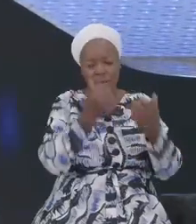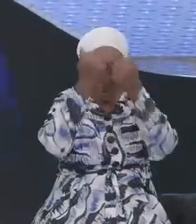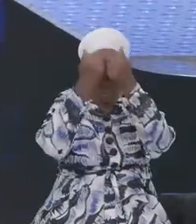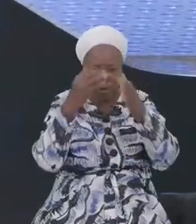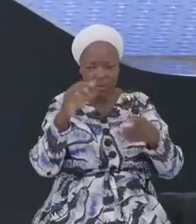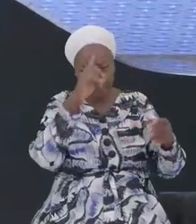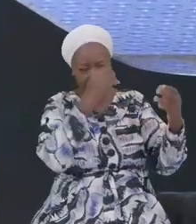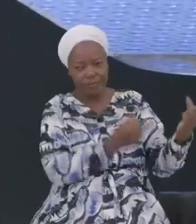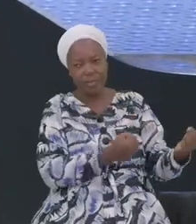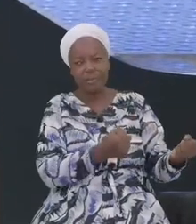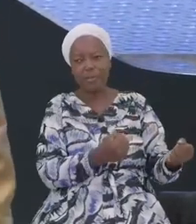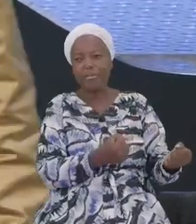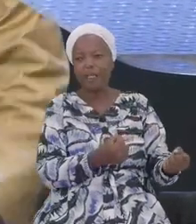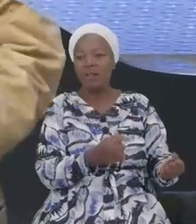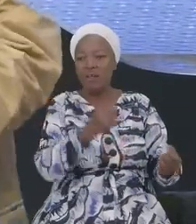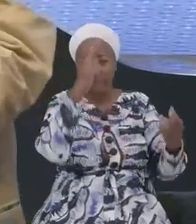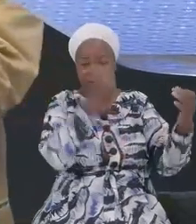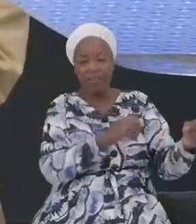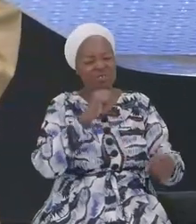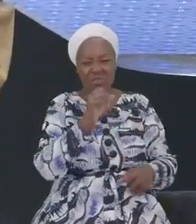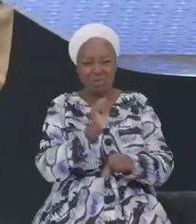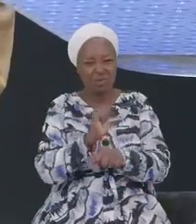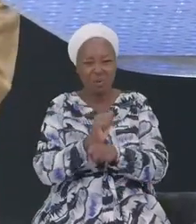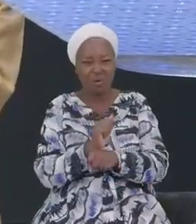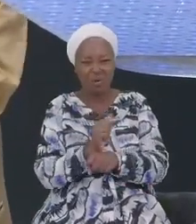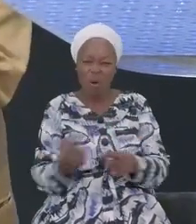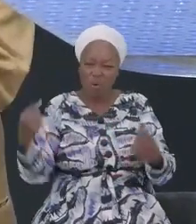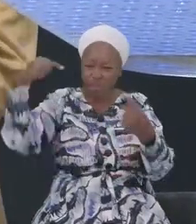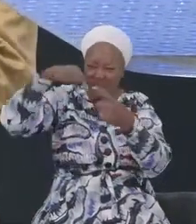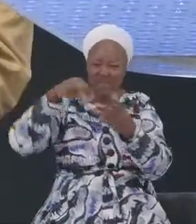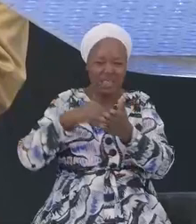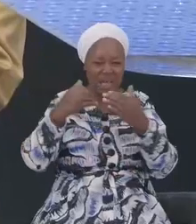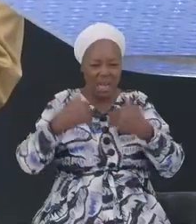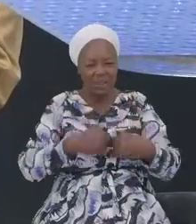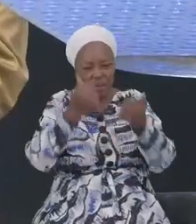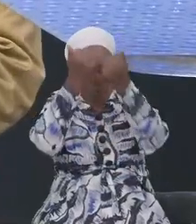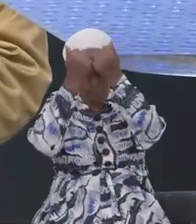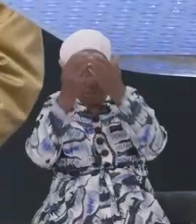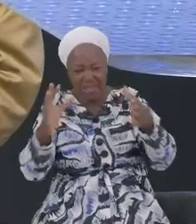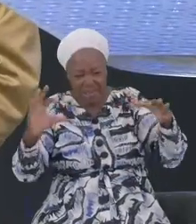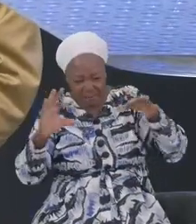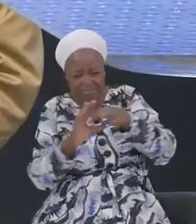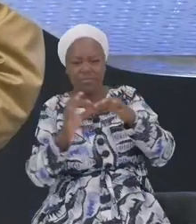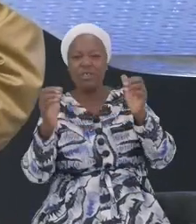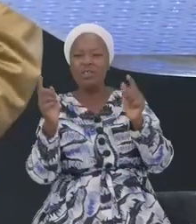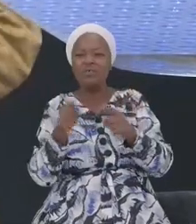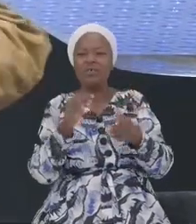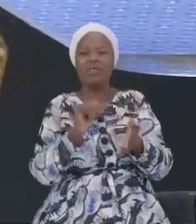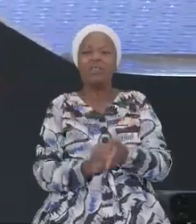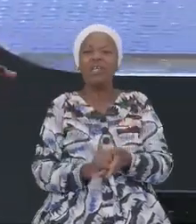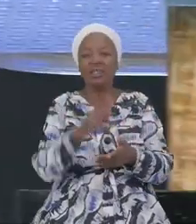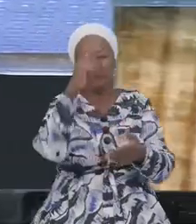La foi ne pourra pas fonctionner à moins qu'elle contienne de l'obéissance incorporée en elle.